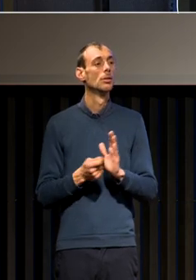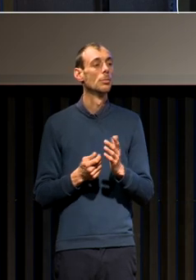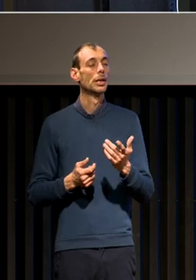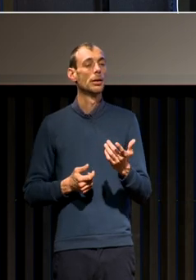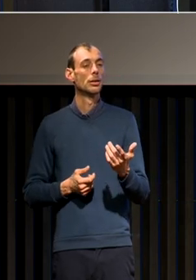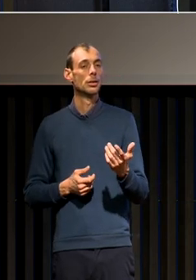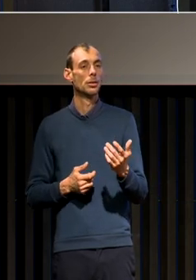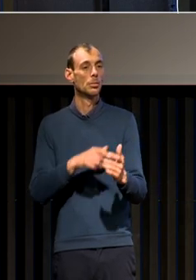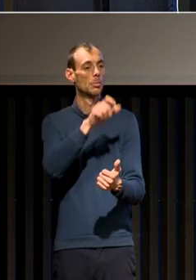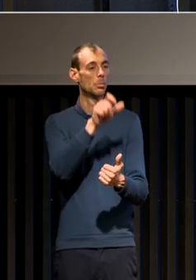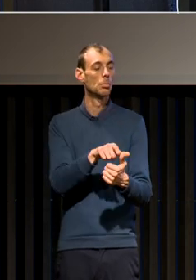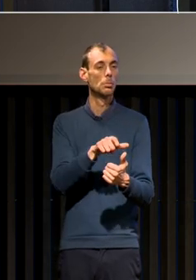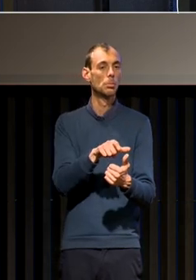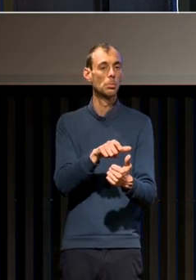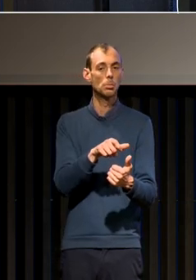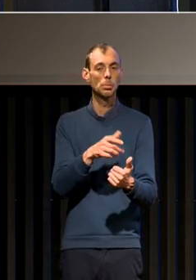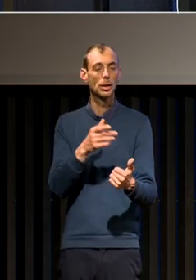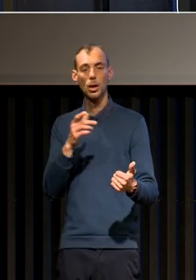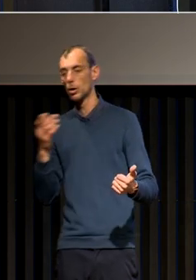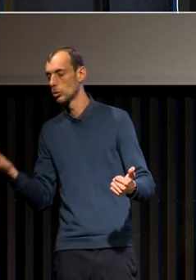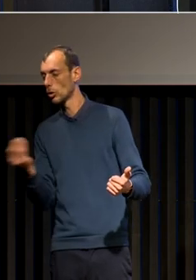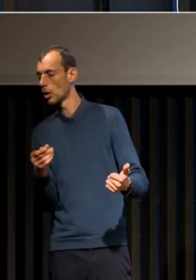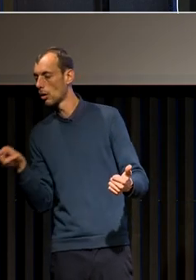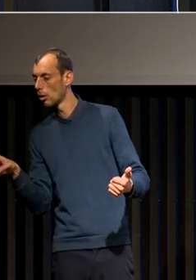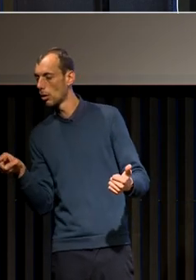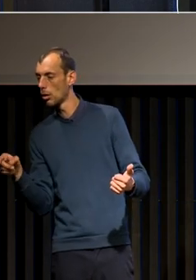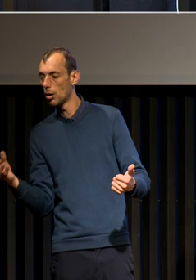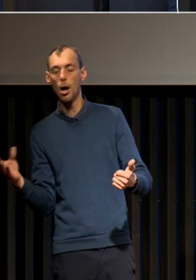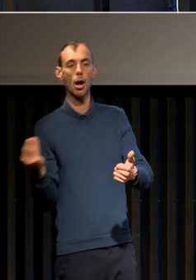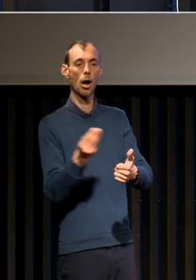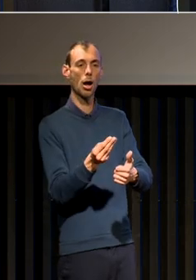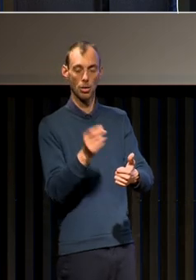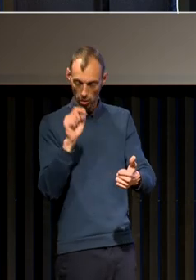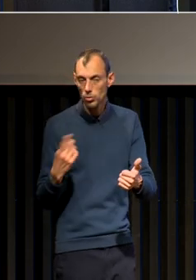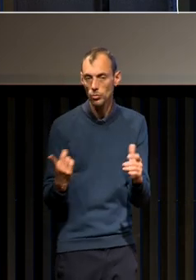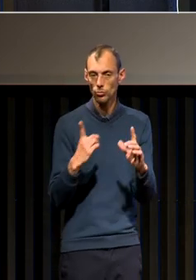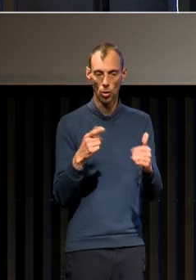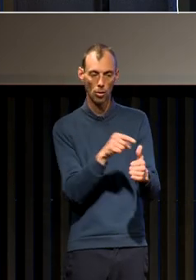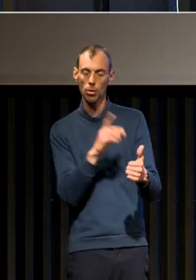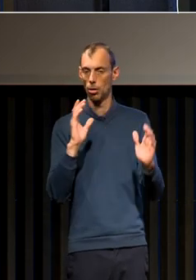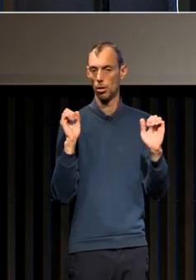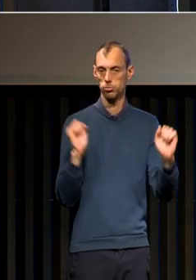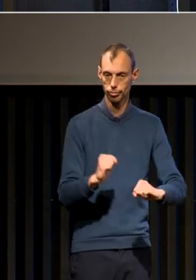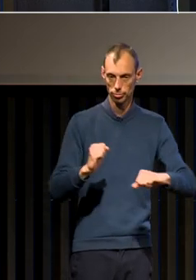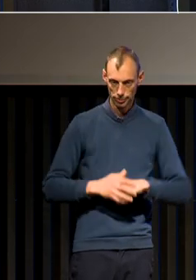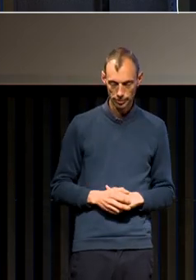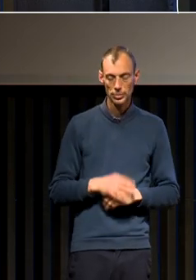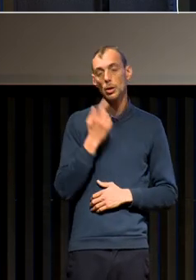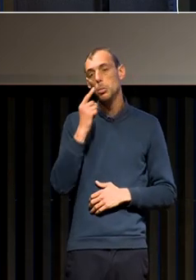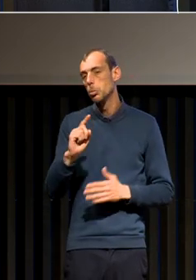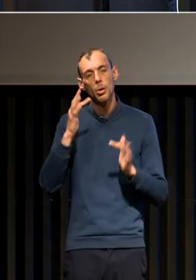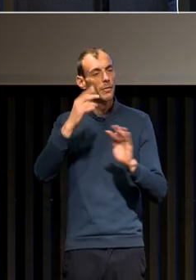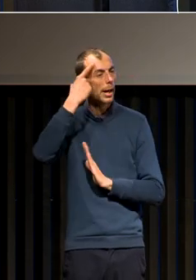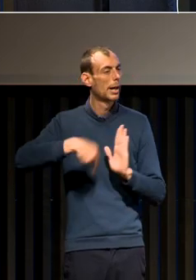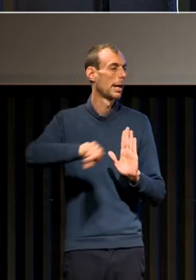gamètes. Alors ça, c'est juste pour vous montrer un petit peu l'évolution de l'éthique du don en France. En 1994, il fallait